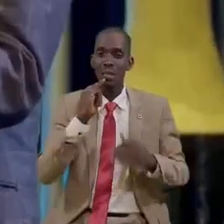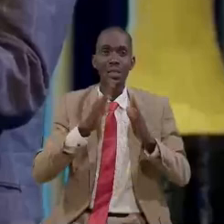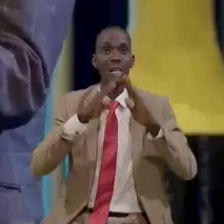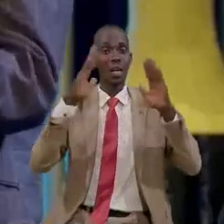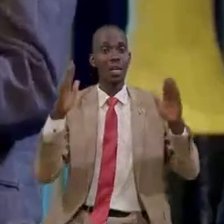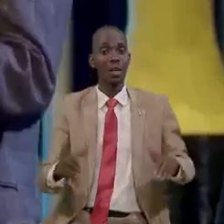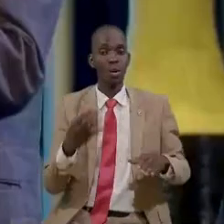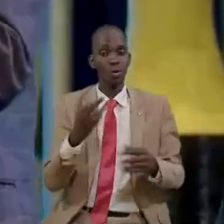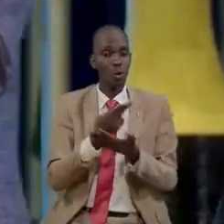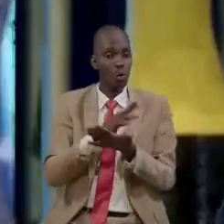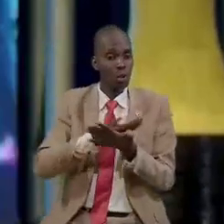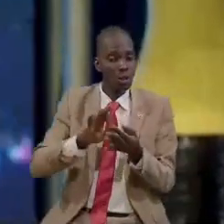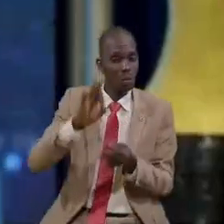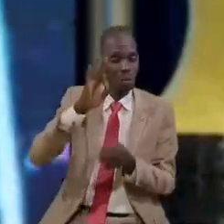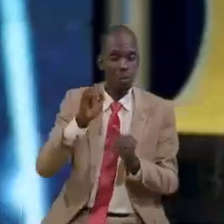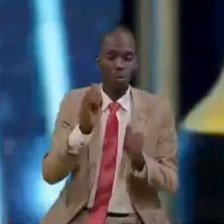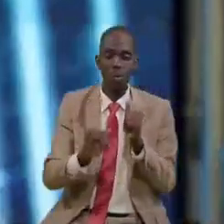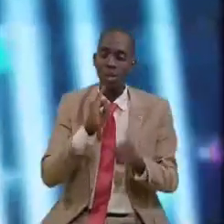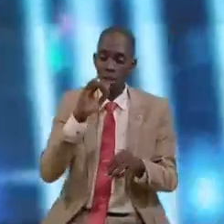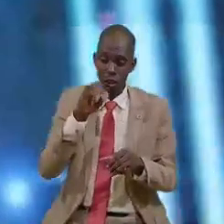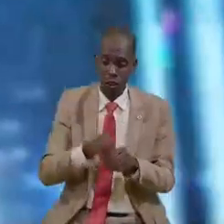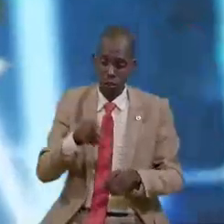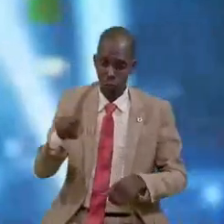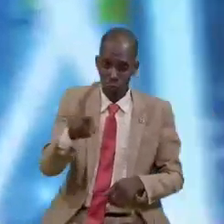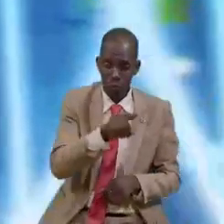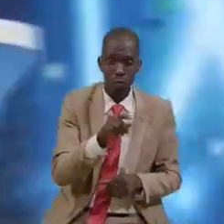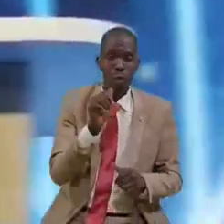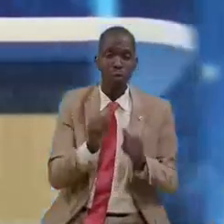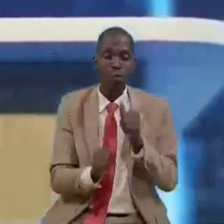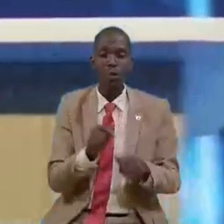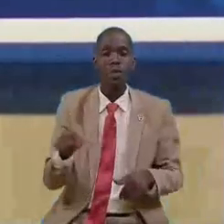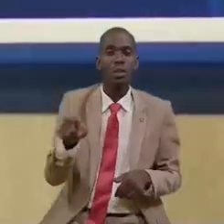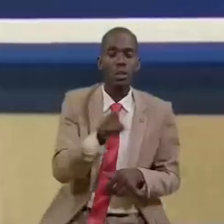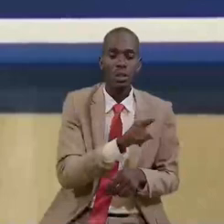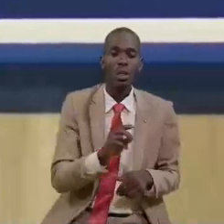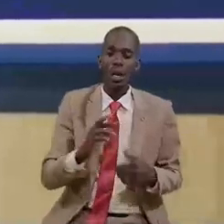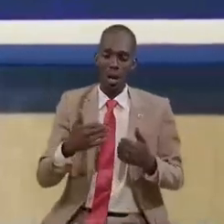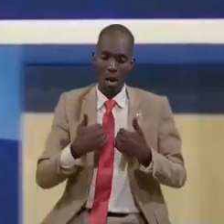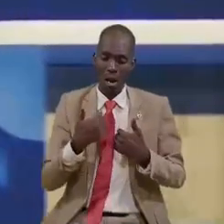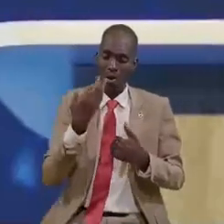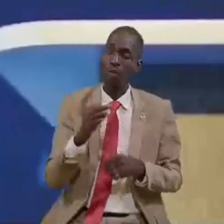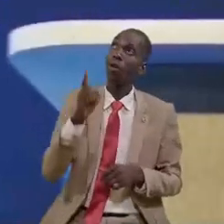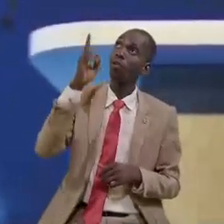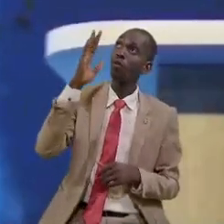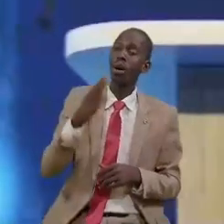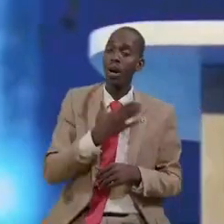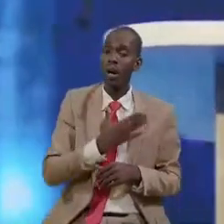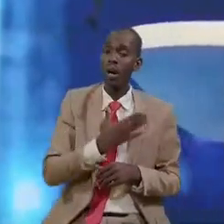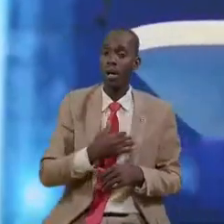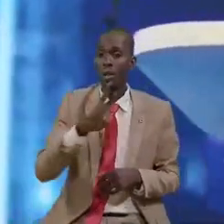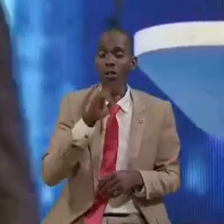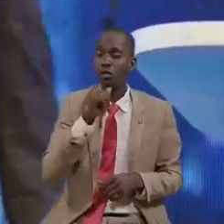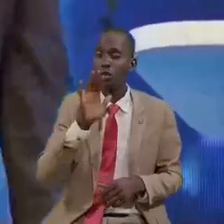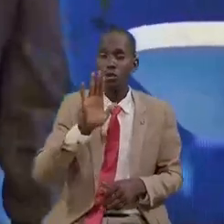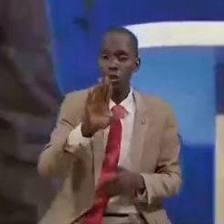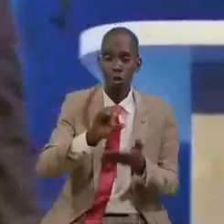du Saint-Esprit qui est en vous, que vous avez reçu de Dieu et que vous ne vous appartenez